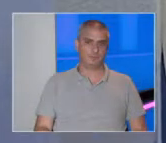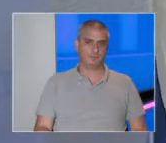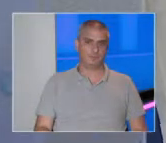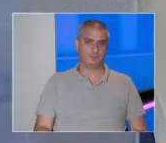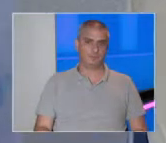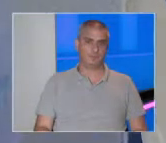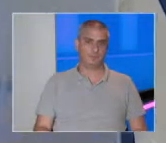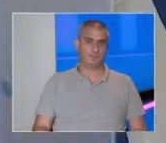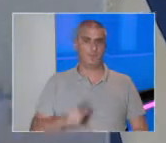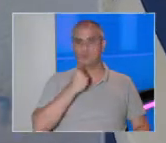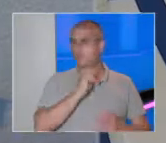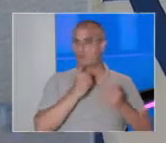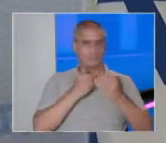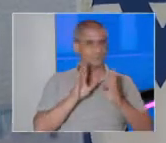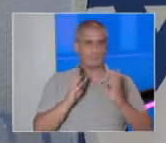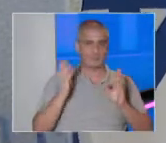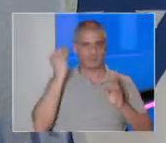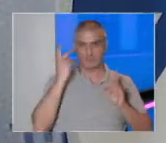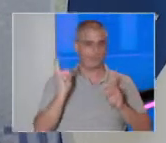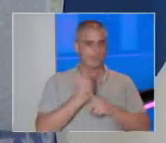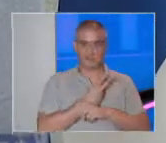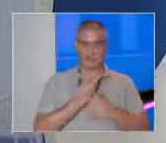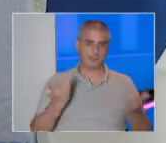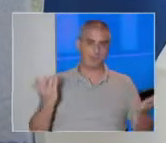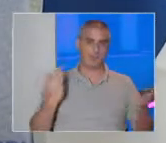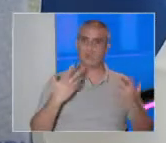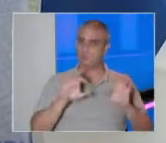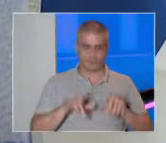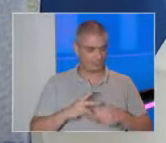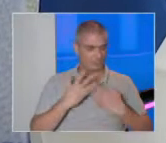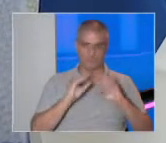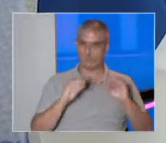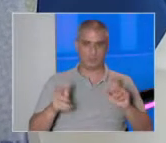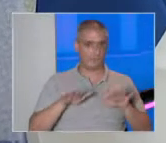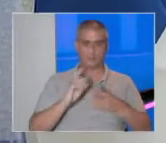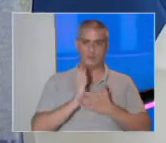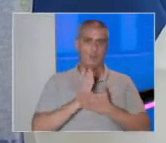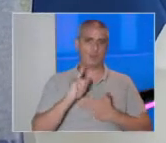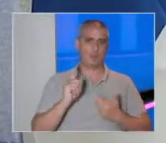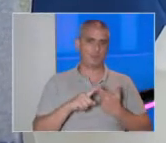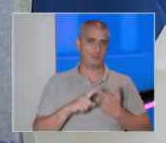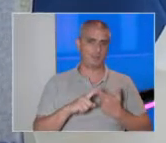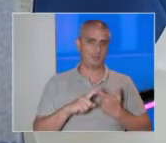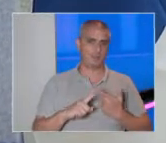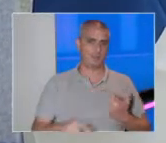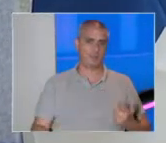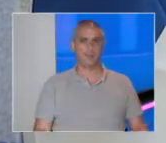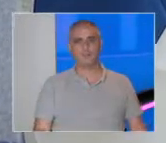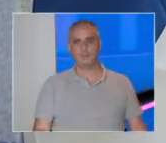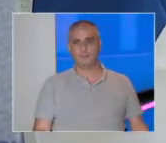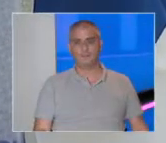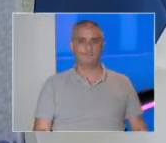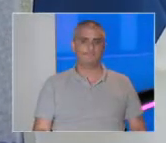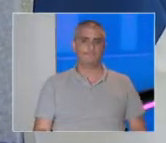שנת הלימודים לא תיפתח כסדרה, אין מורים, אין מחשבים, הממשלה לא נערכה. גילו פתאום